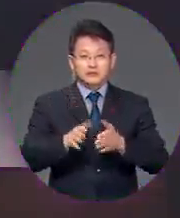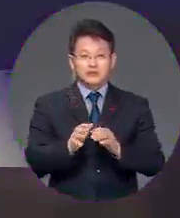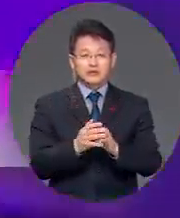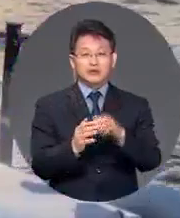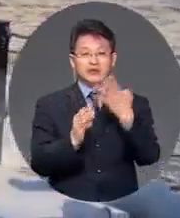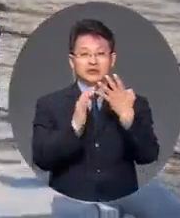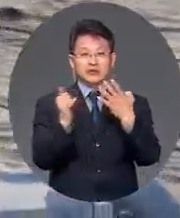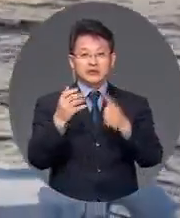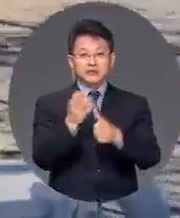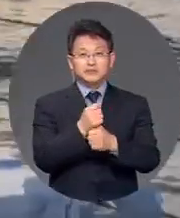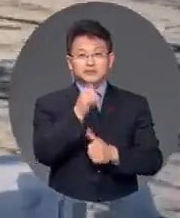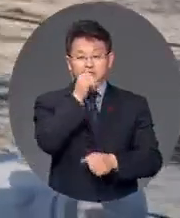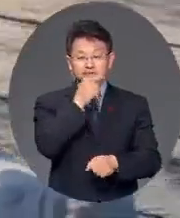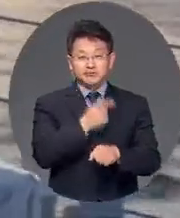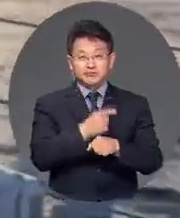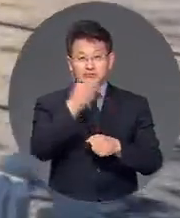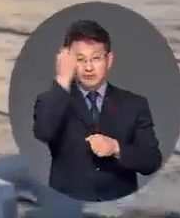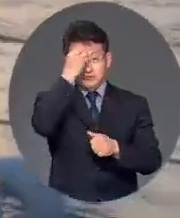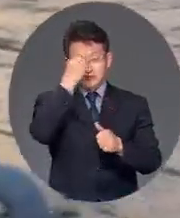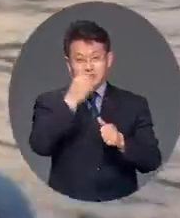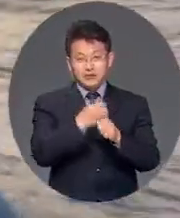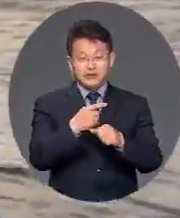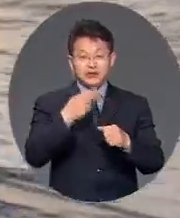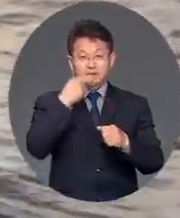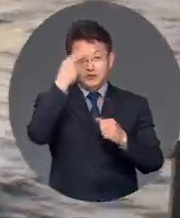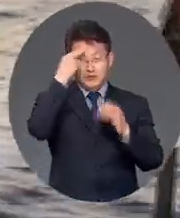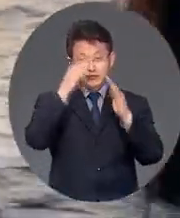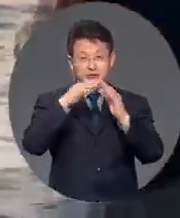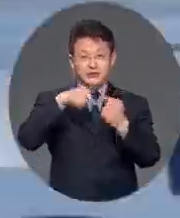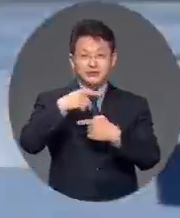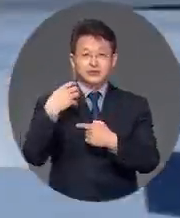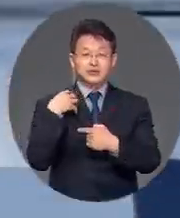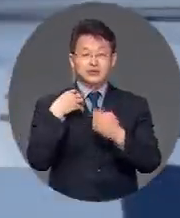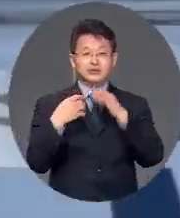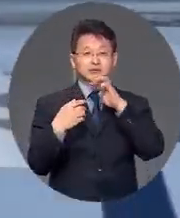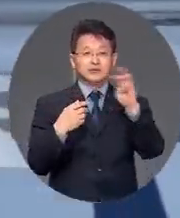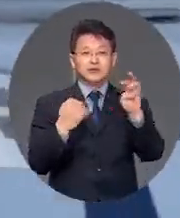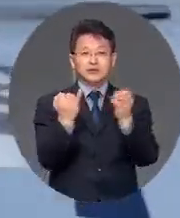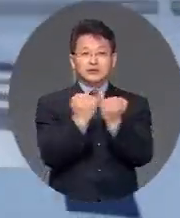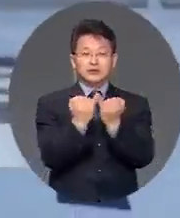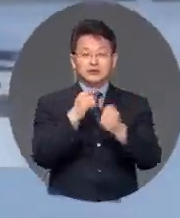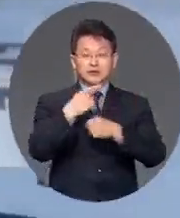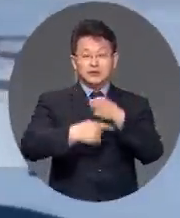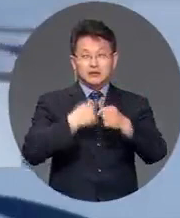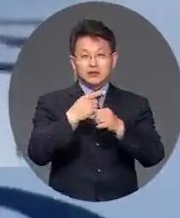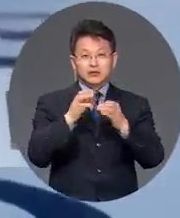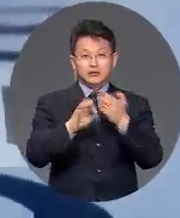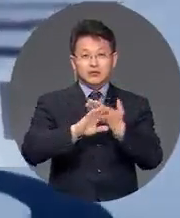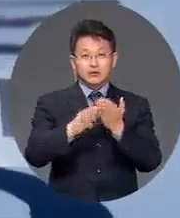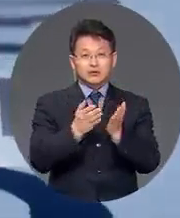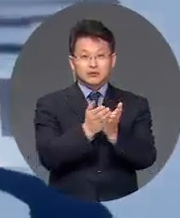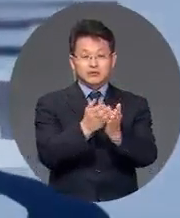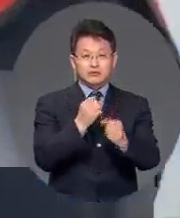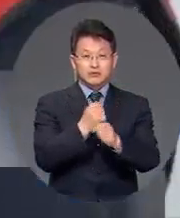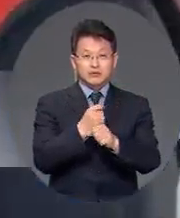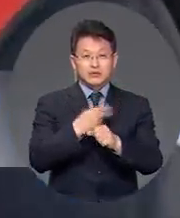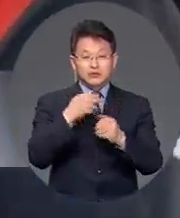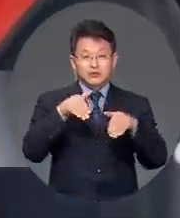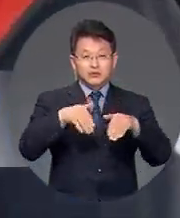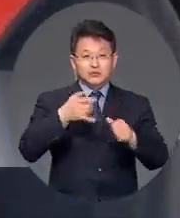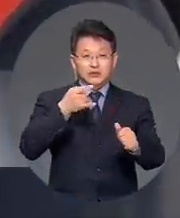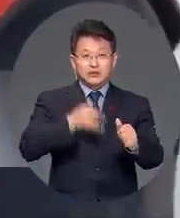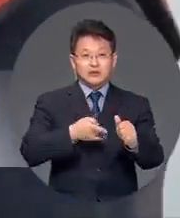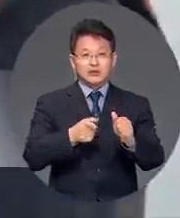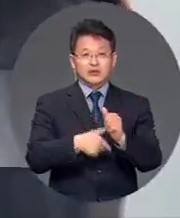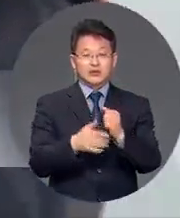4명입니다. 특히 경남 고성에서 유흥업소를 운영하는 30대 여성은 1년 넘게 외국인 선원과 유흥업소